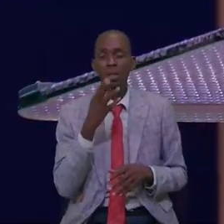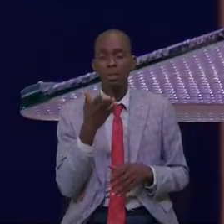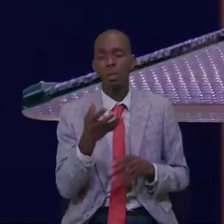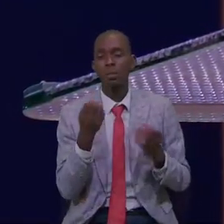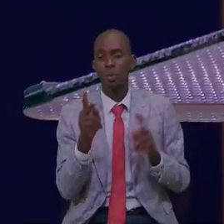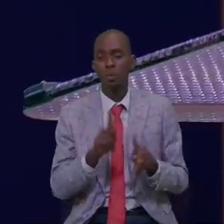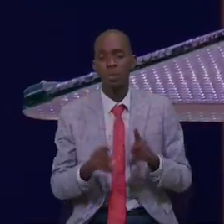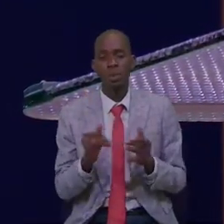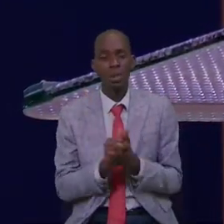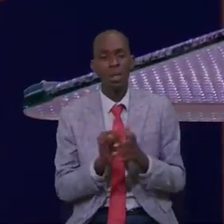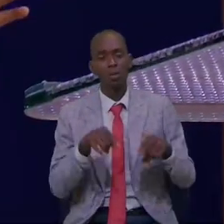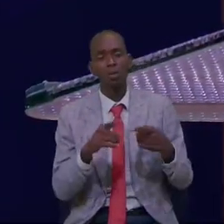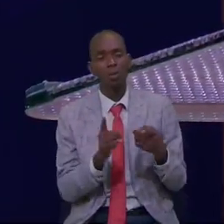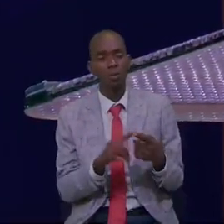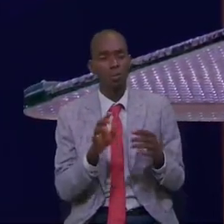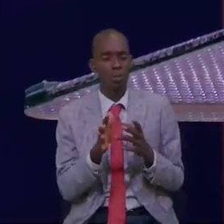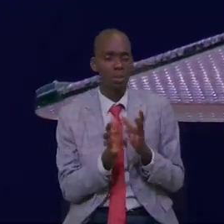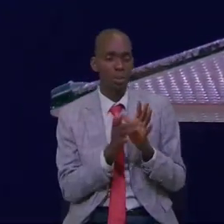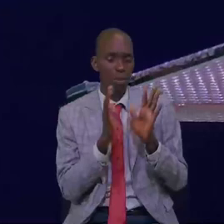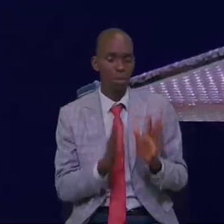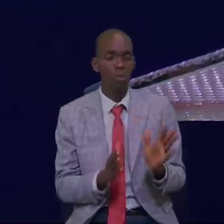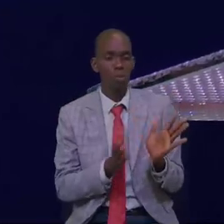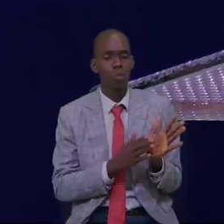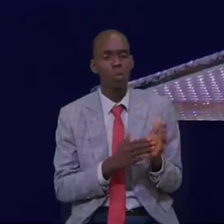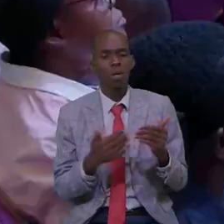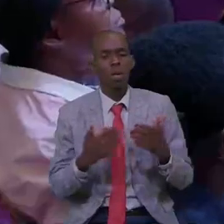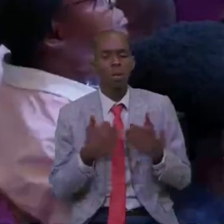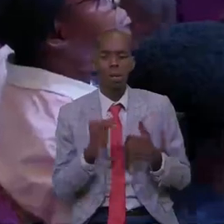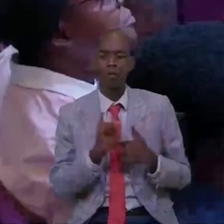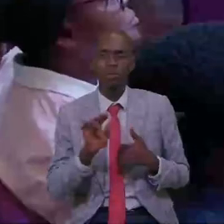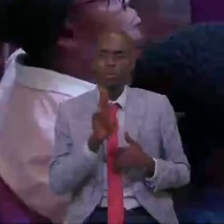Christ, des gens qui ont été au séminaire après avoir passé